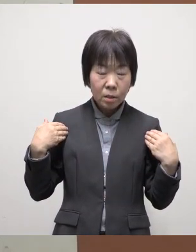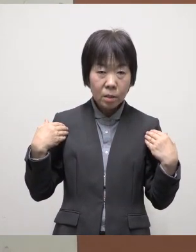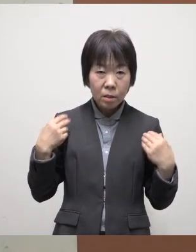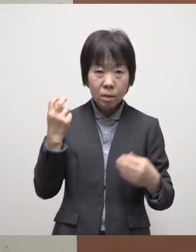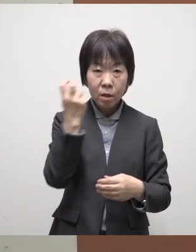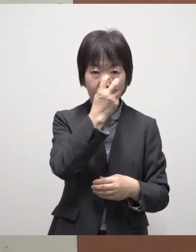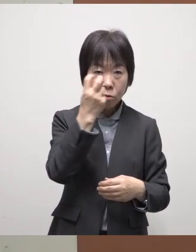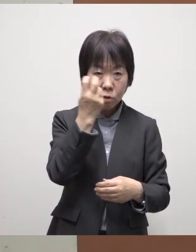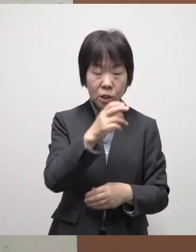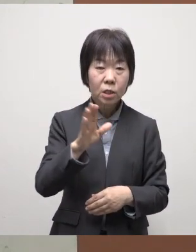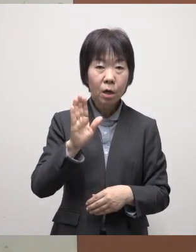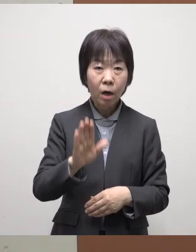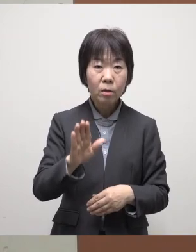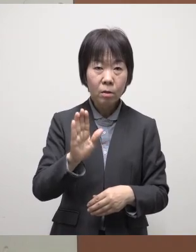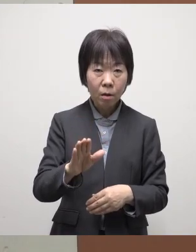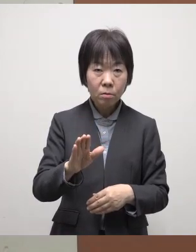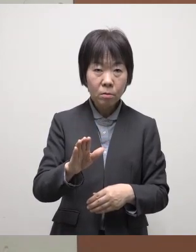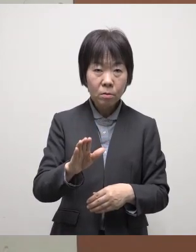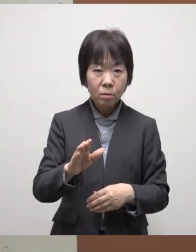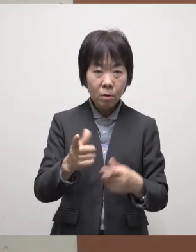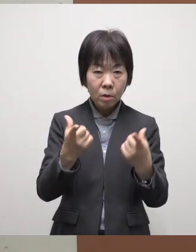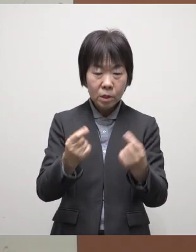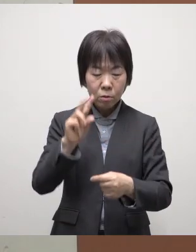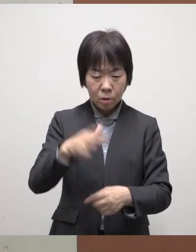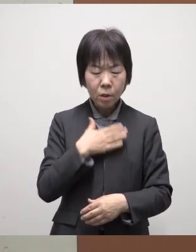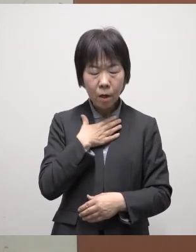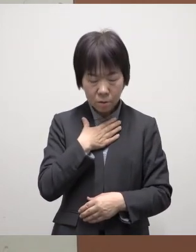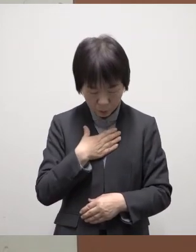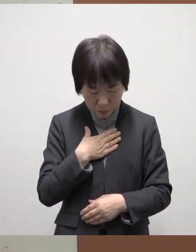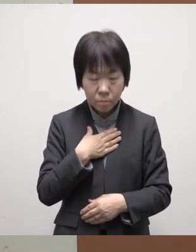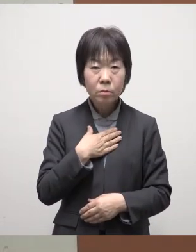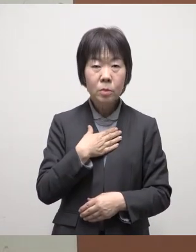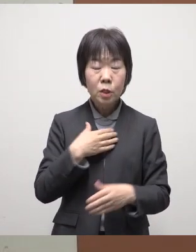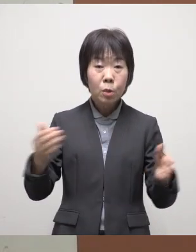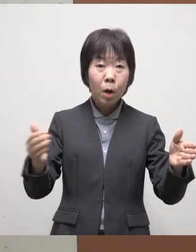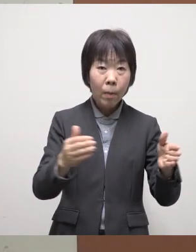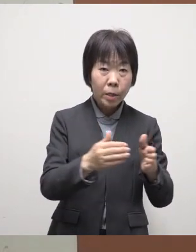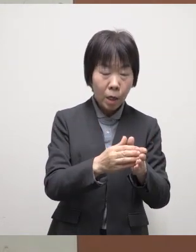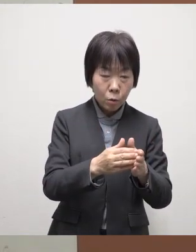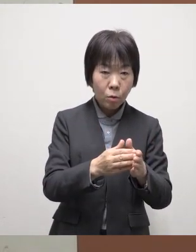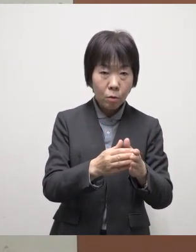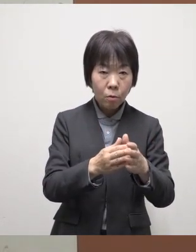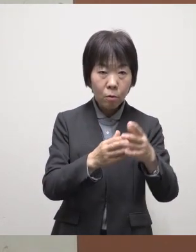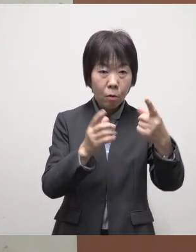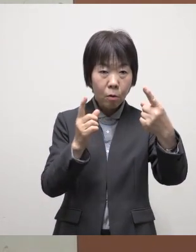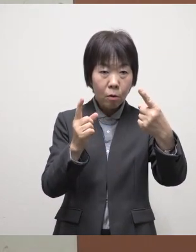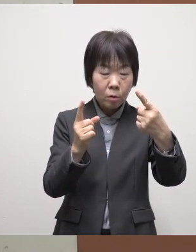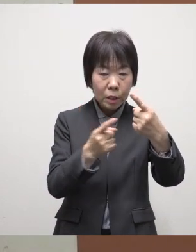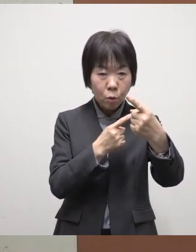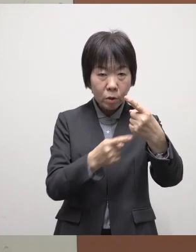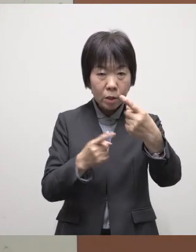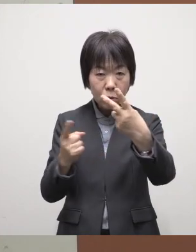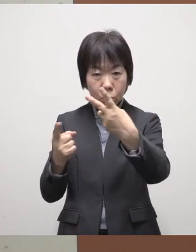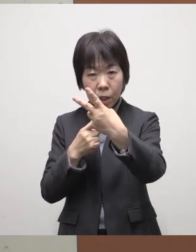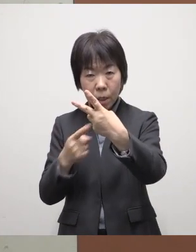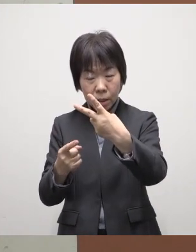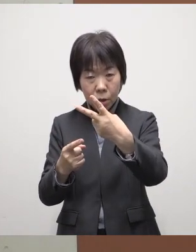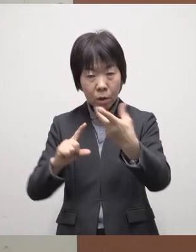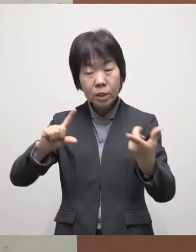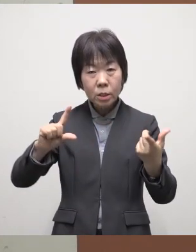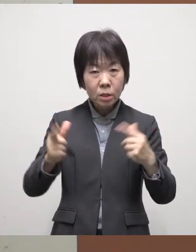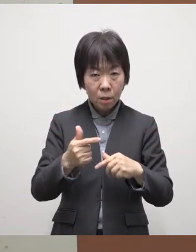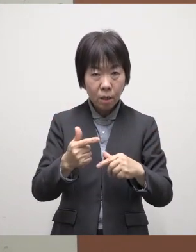確認がなされたということを重く受け止めておりますやはりこれまでの一例目2例目とは異なるフェーズに入っているなと